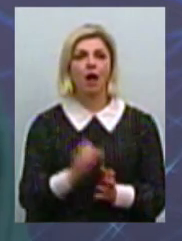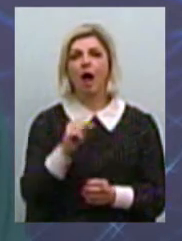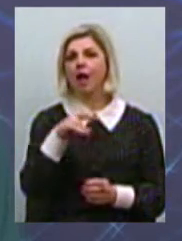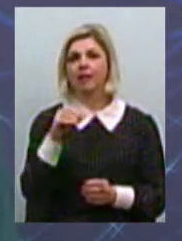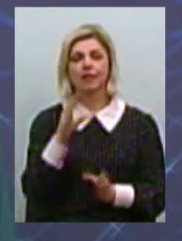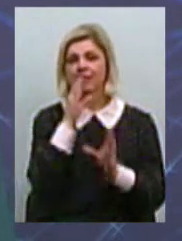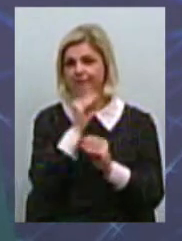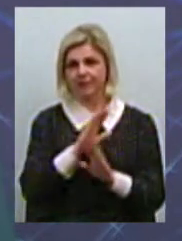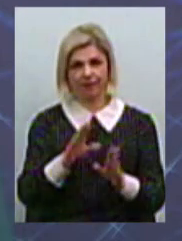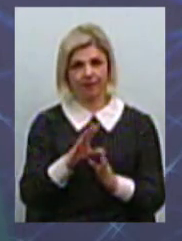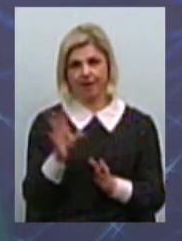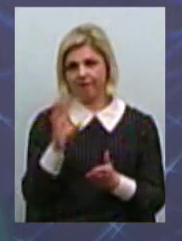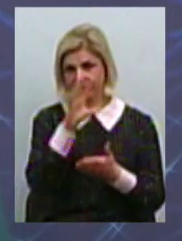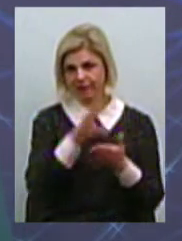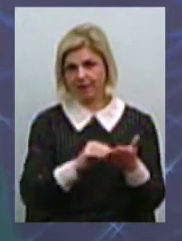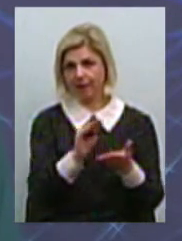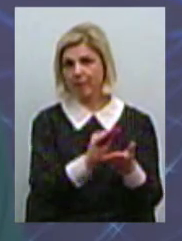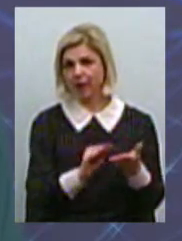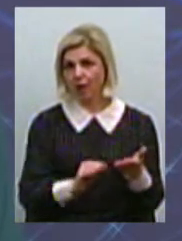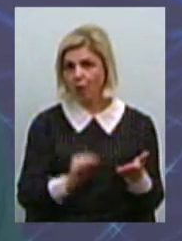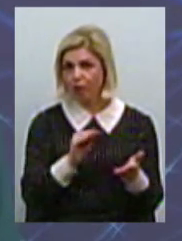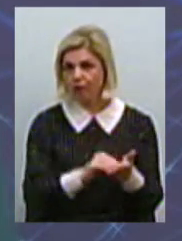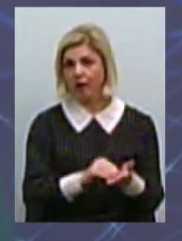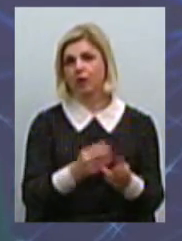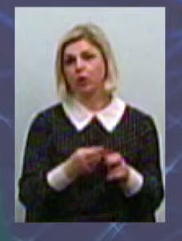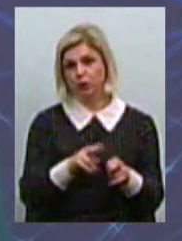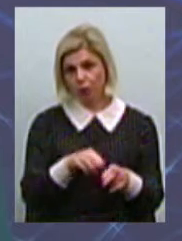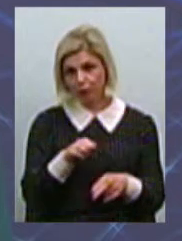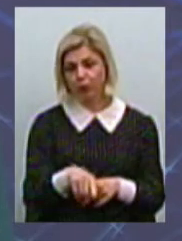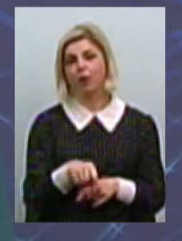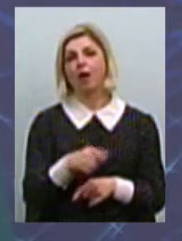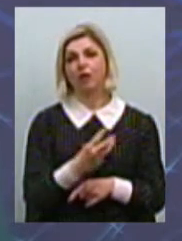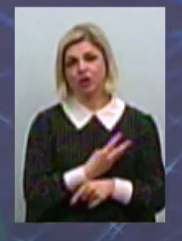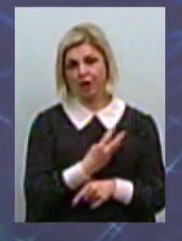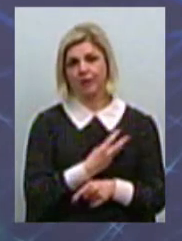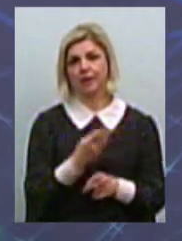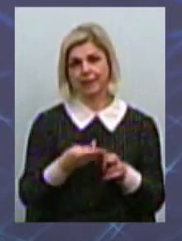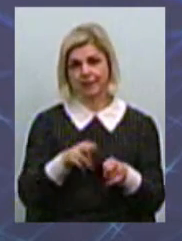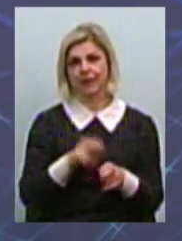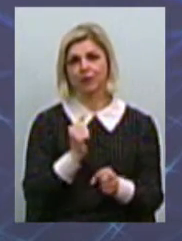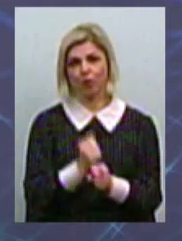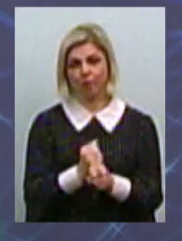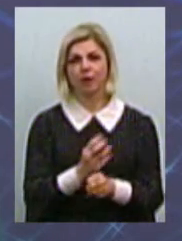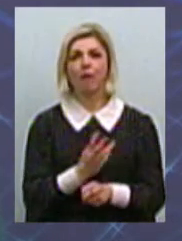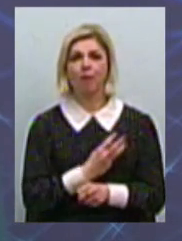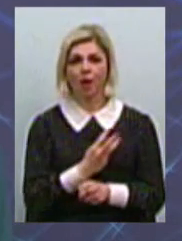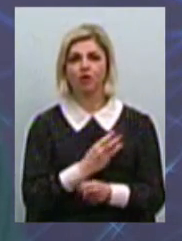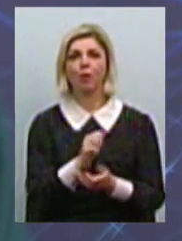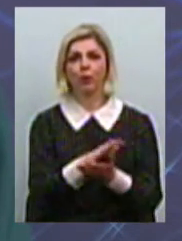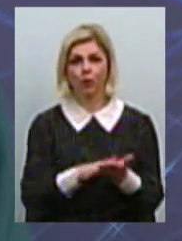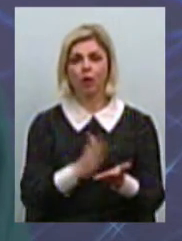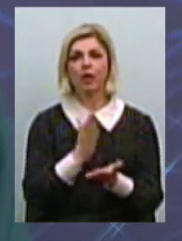всіх перерахувати. Тому бажано це зробити, бажано продовжити, є про що